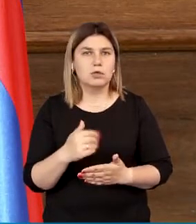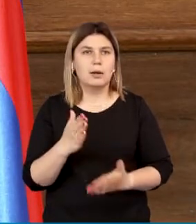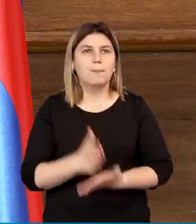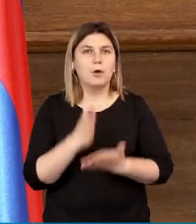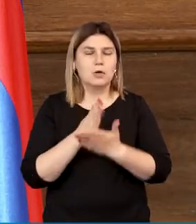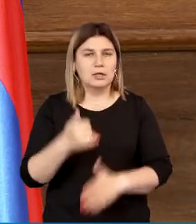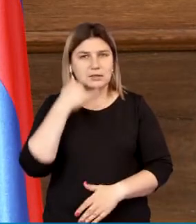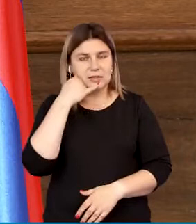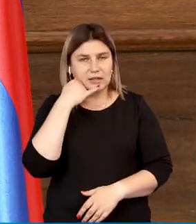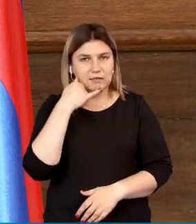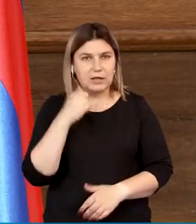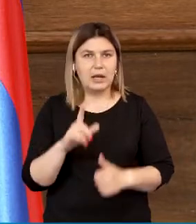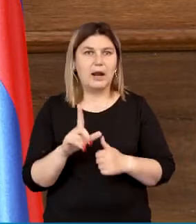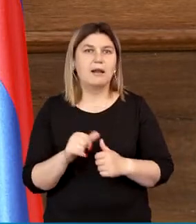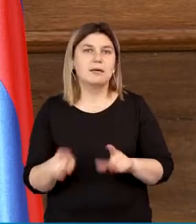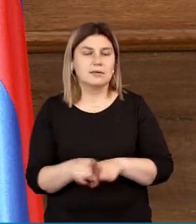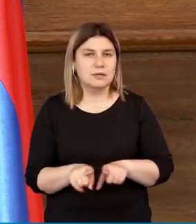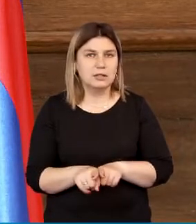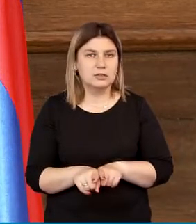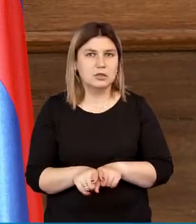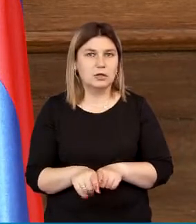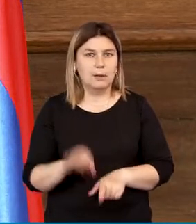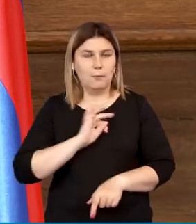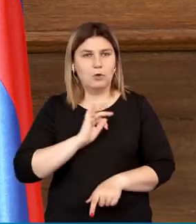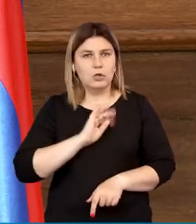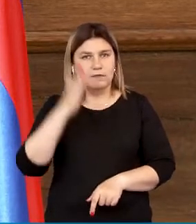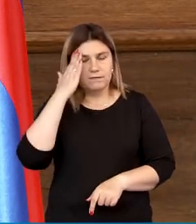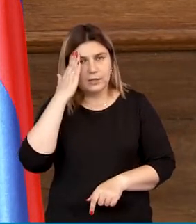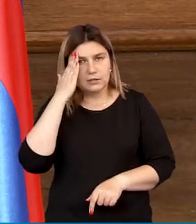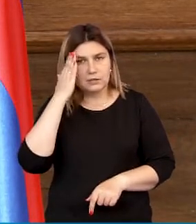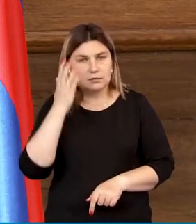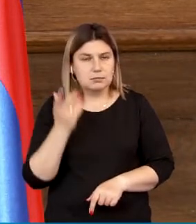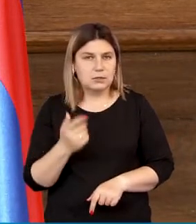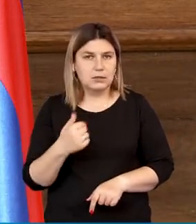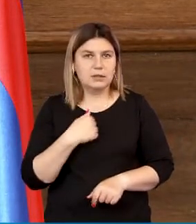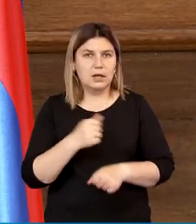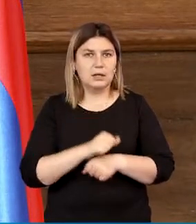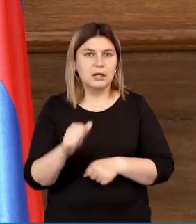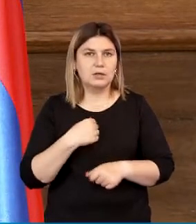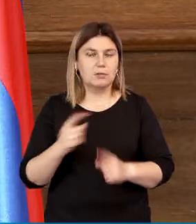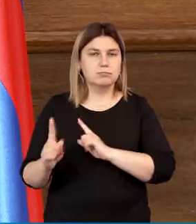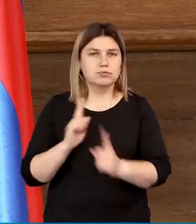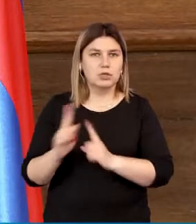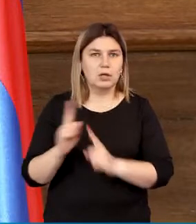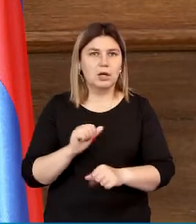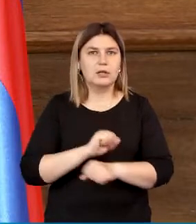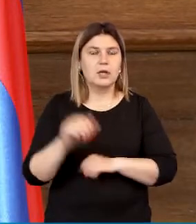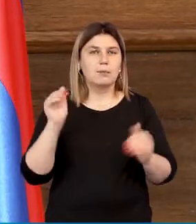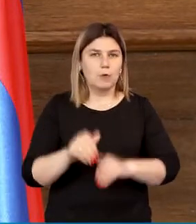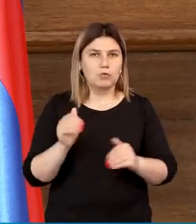przez telefon, ale też no według mojej wiedzy przynajmniej ja jestem w takiej przychodni, gdzie są możliwe